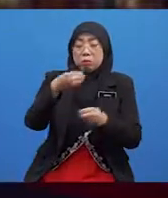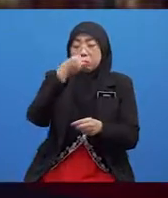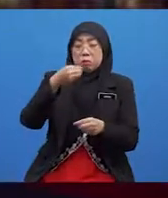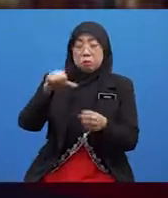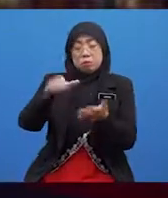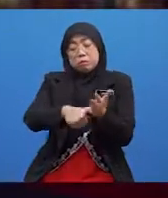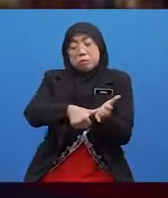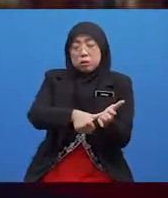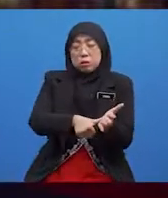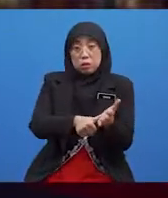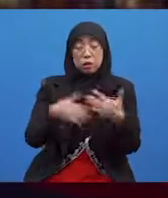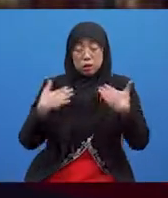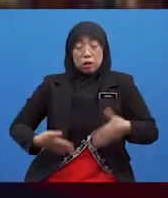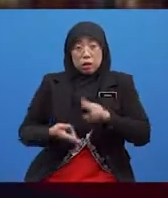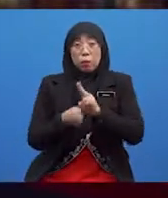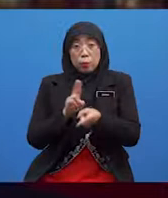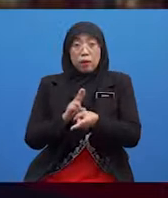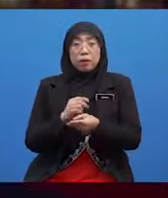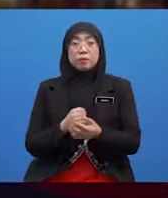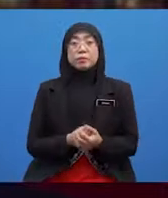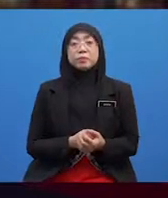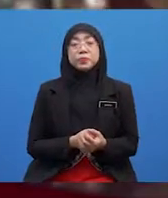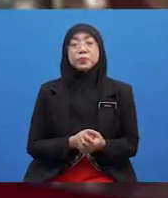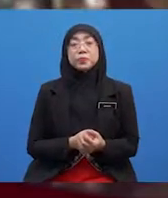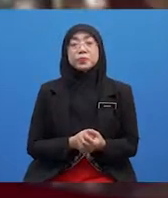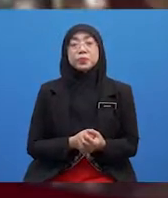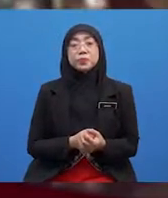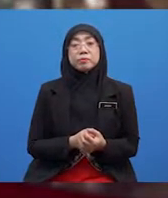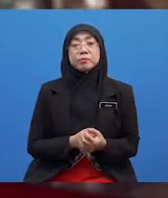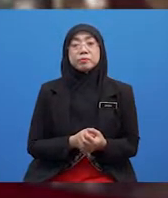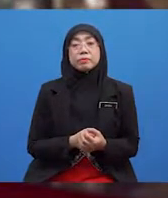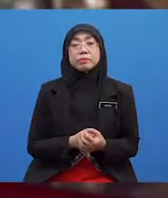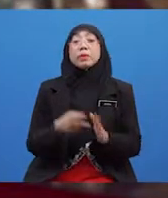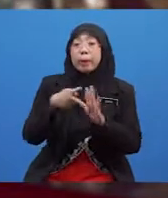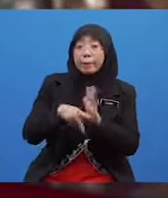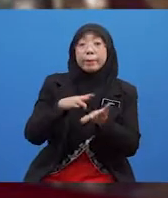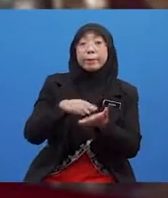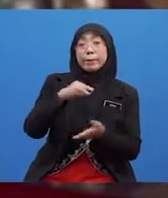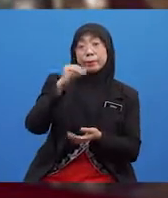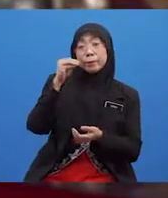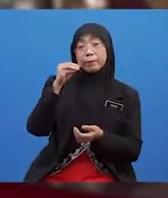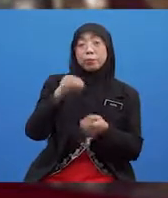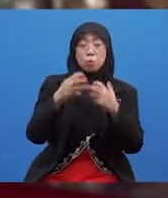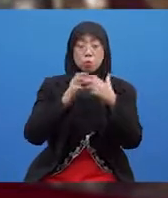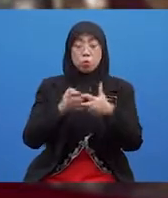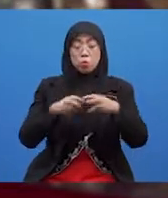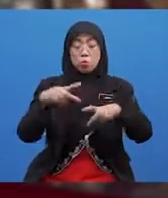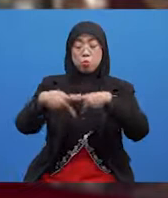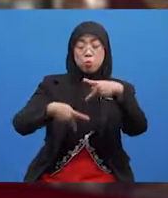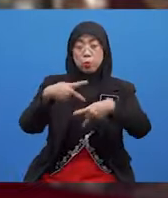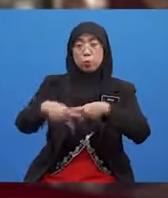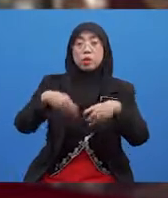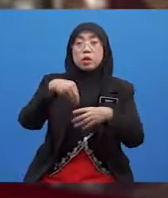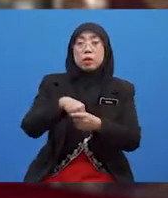kebangkitan dan dorongan ke arah penggunaan bahan terlarang. Pembelajaran motor juga melibatkan melibatkan proses